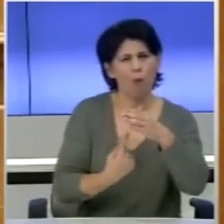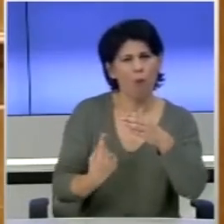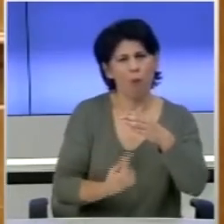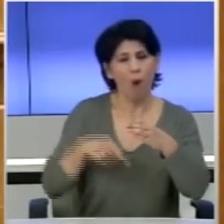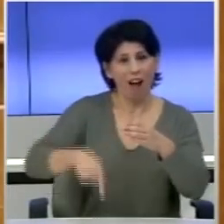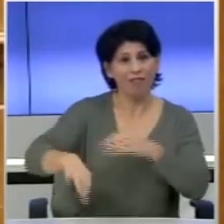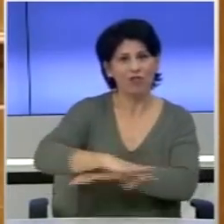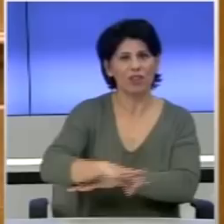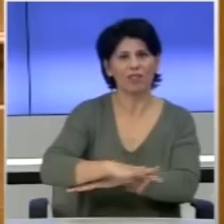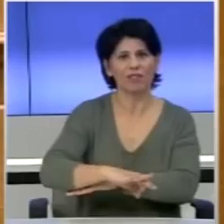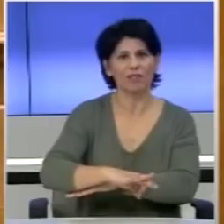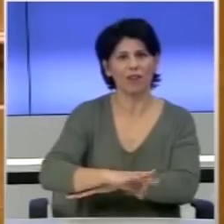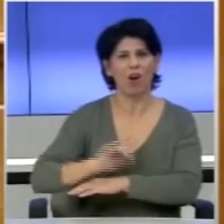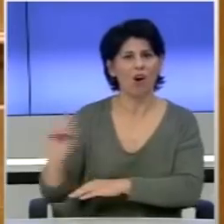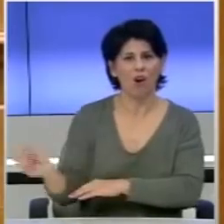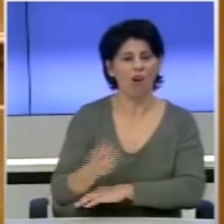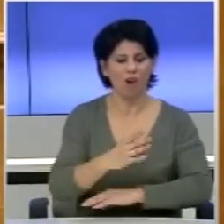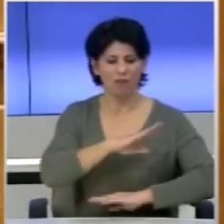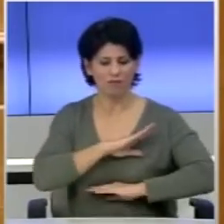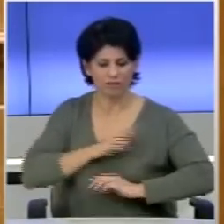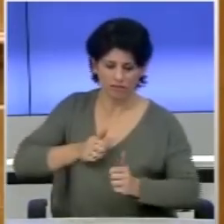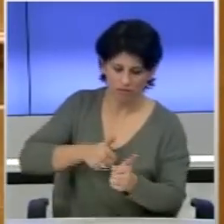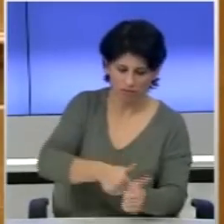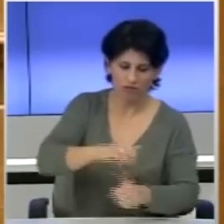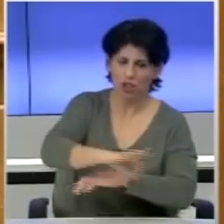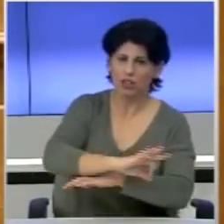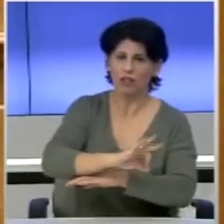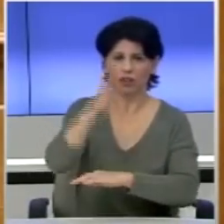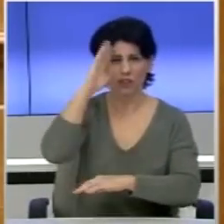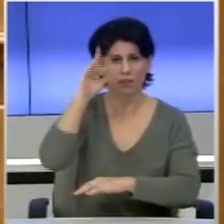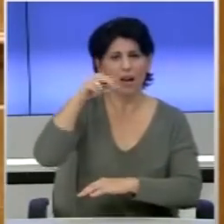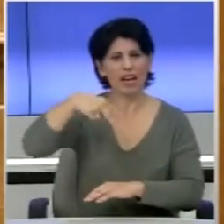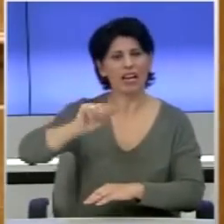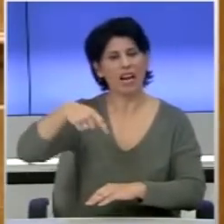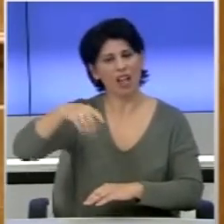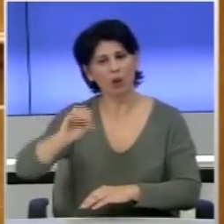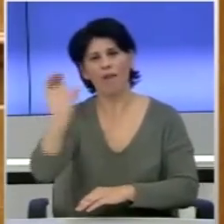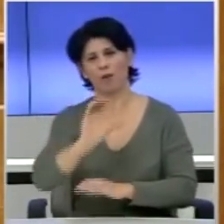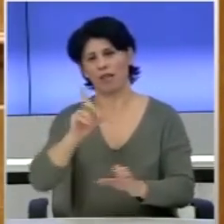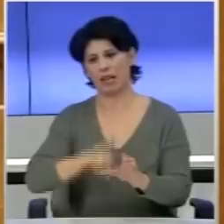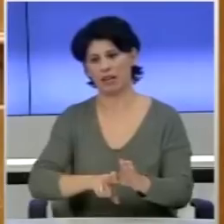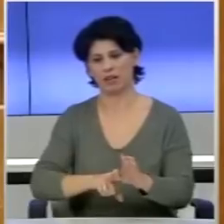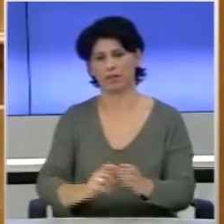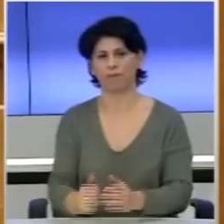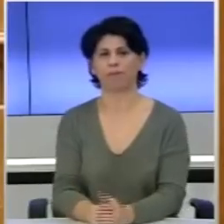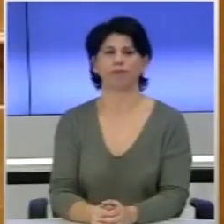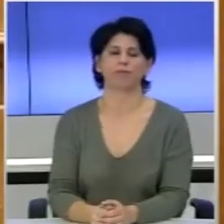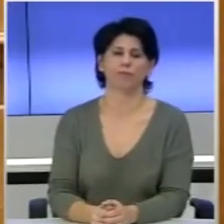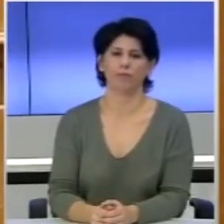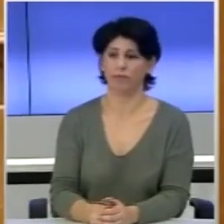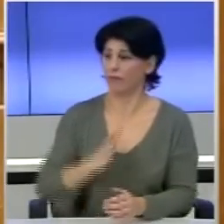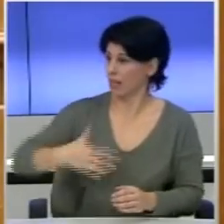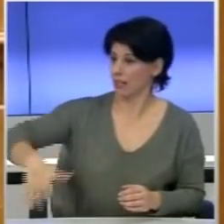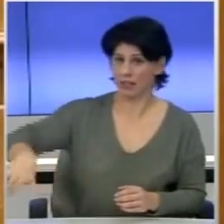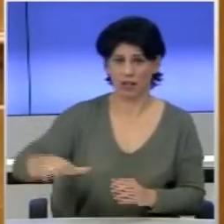σχεδιασμών, στρατευμένη στους σχεδιασμούς των ΗΠΑ, του ΝΑΤΟ, της Ευρωπαϊκής Ένωσης. Ρίχνεται το λαό στη φωτιά